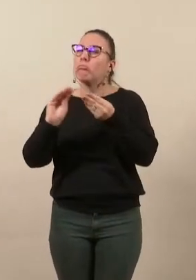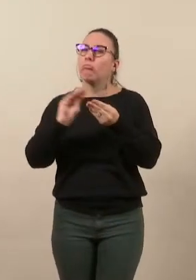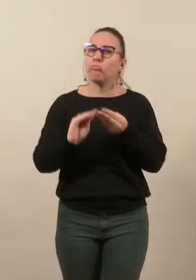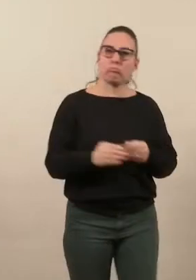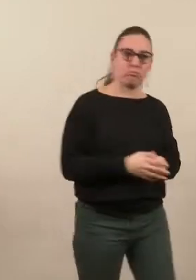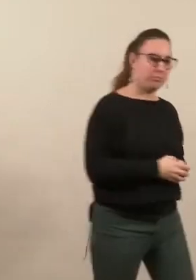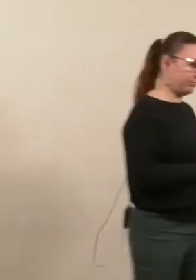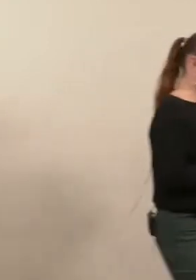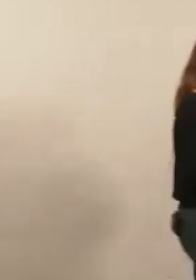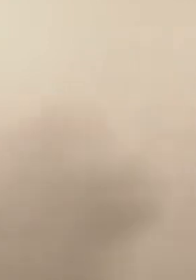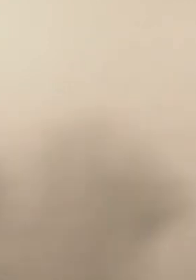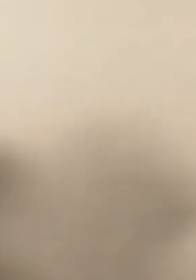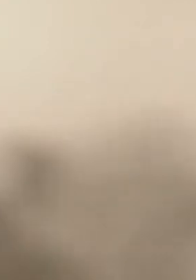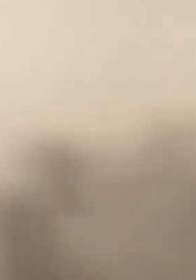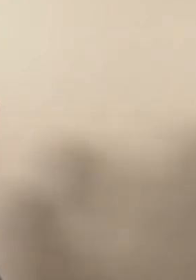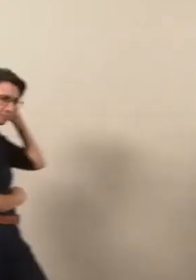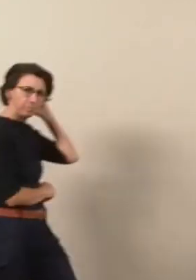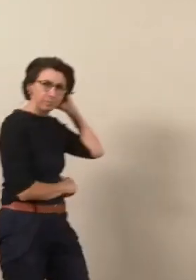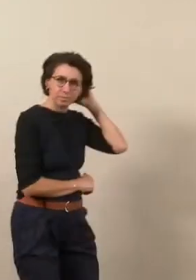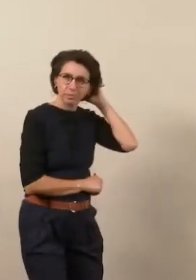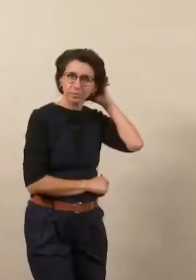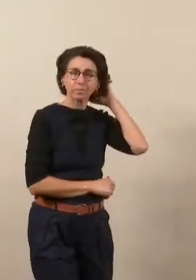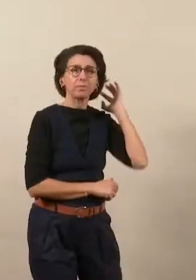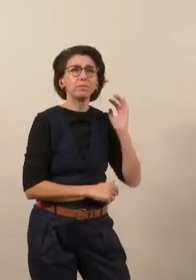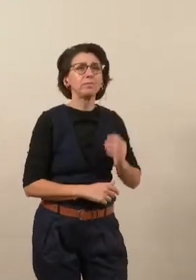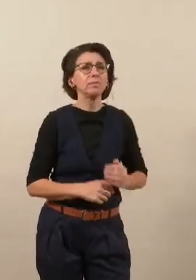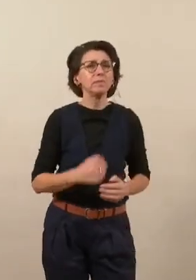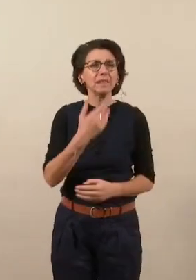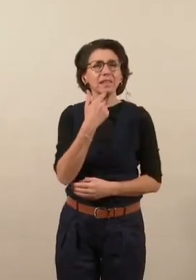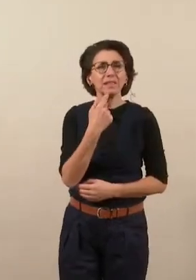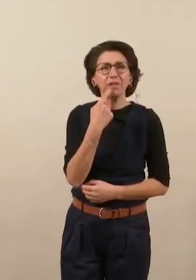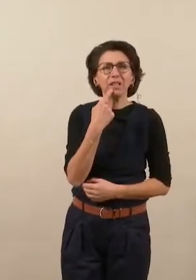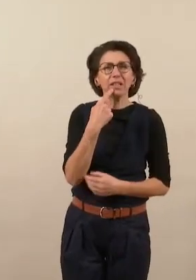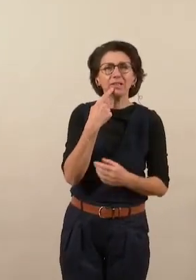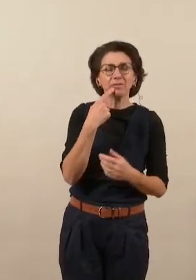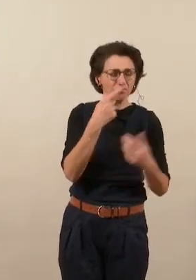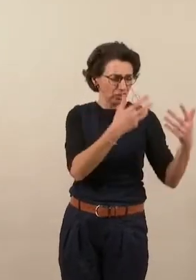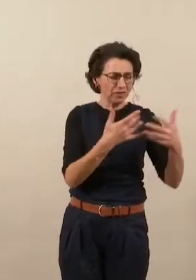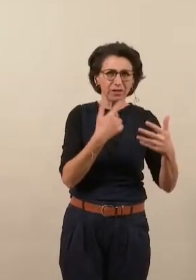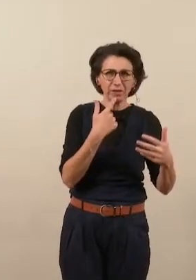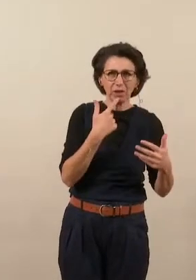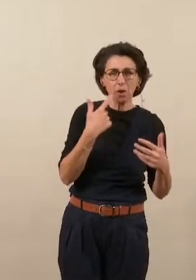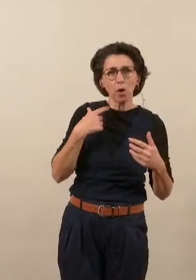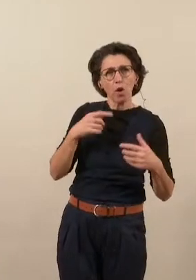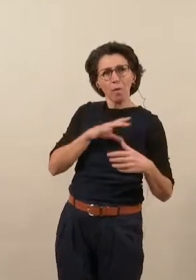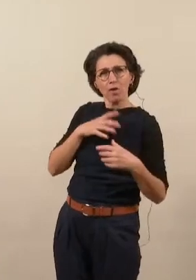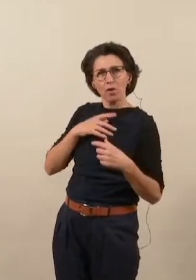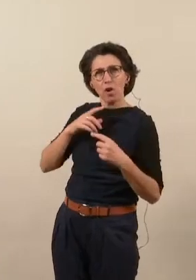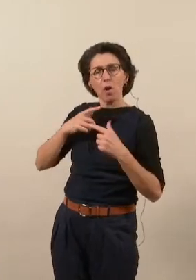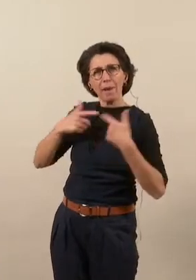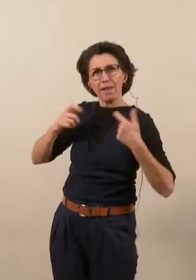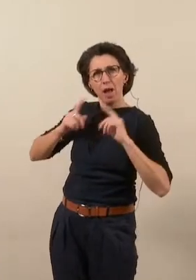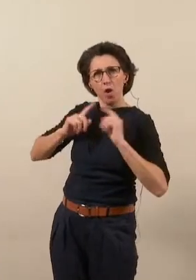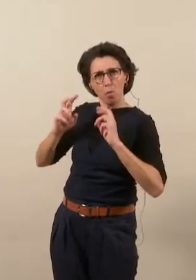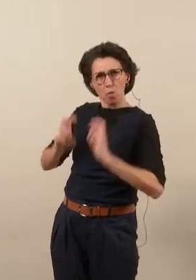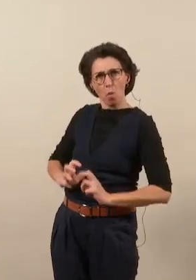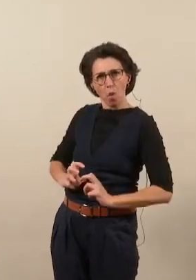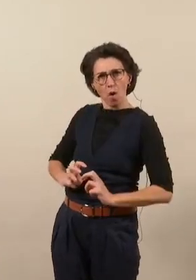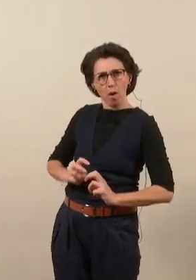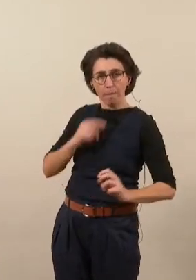Serait-ce que les enseignants auraient moins commandé de matériel du coup ? Ce qui aurait obligé alors les parents à compléter.